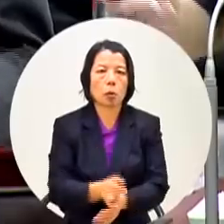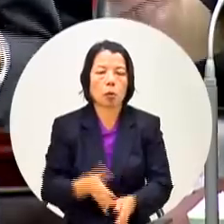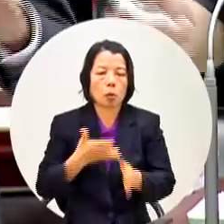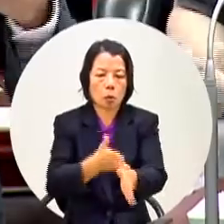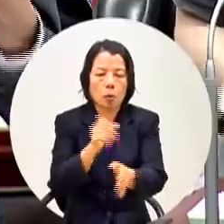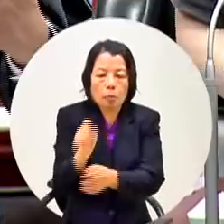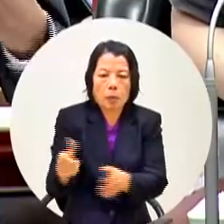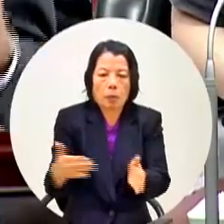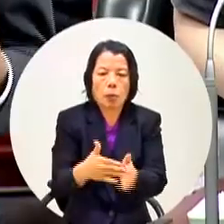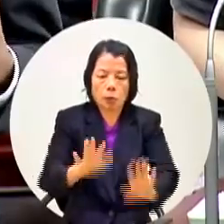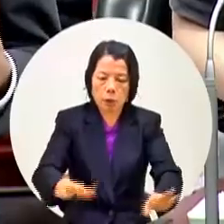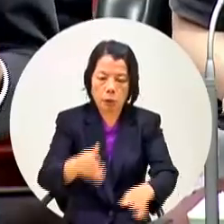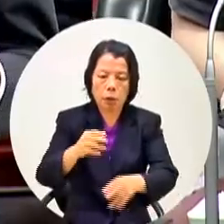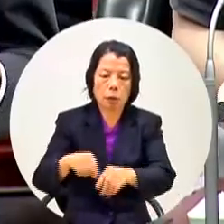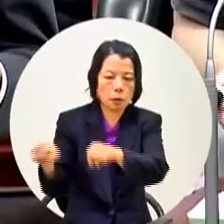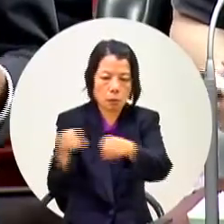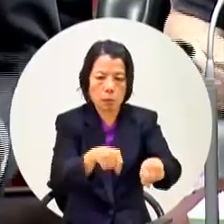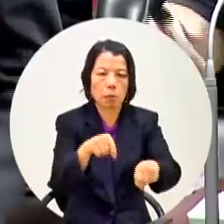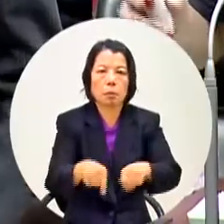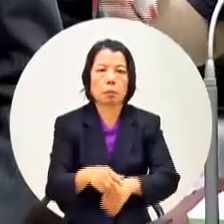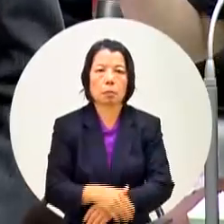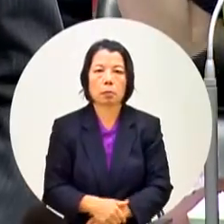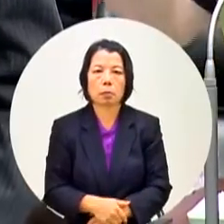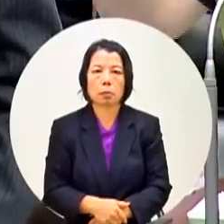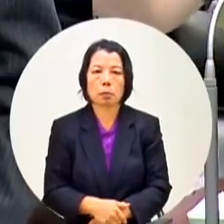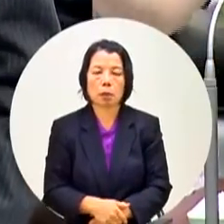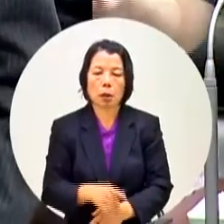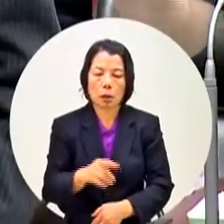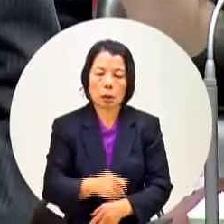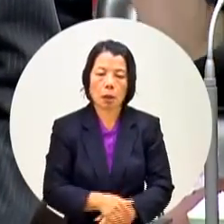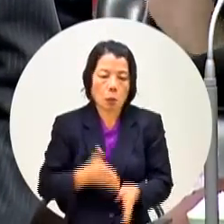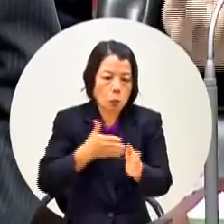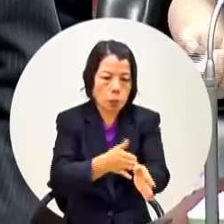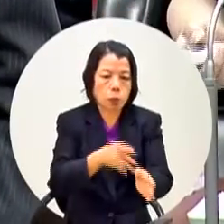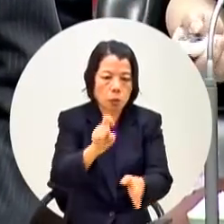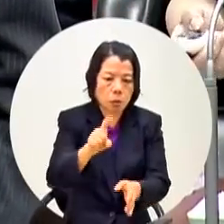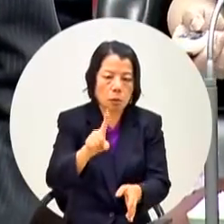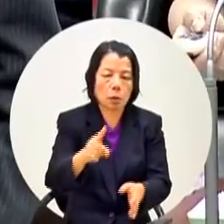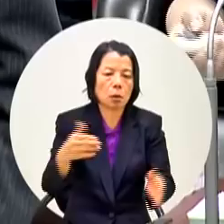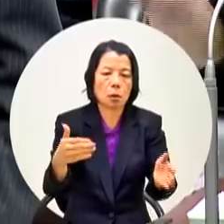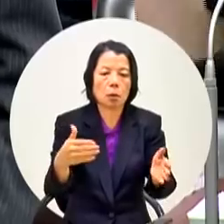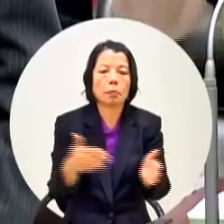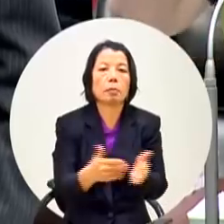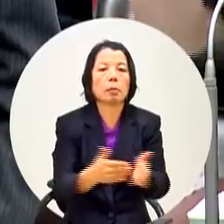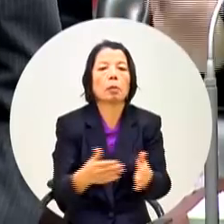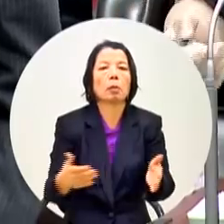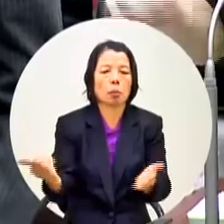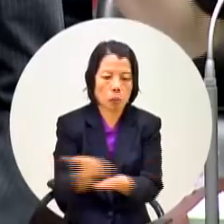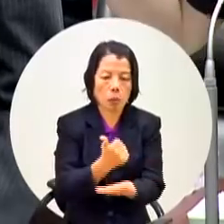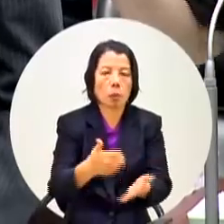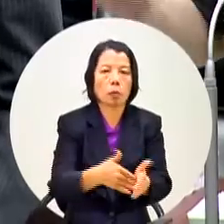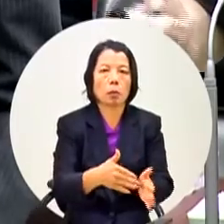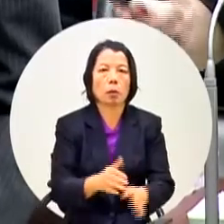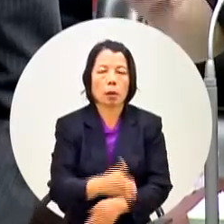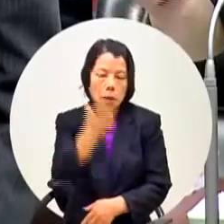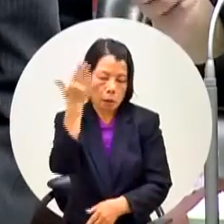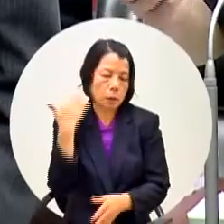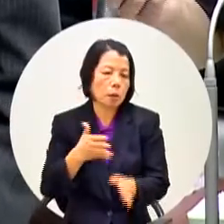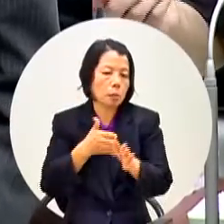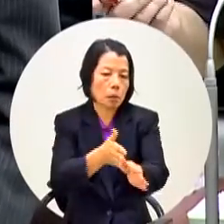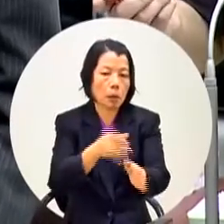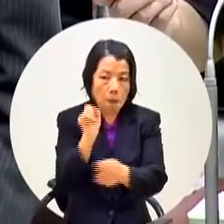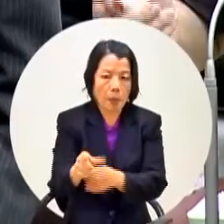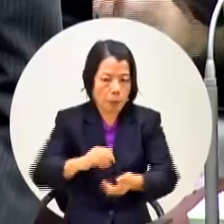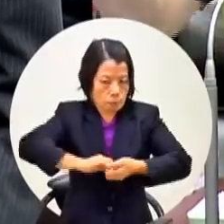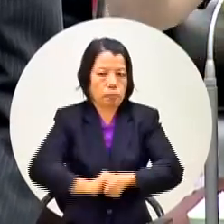这样，就是说11列车照常进来，4列车我把它 hold 住。 所以那时候买列车也是必要的嘛？ 对， 好，必要的嘛，所以没有硬买的问